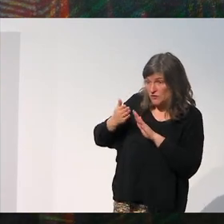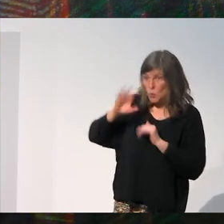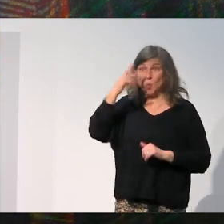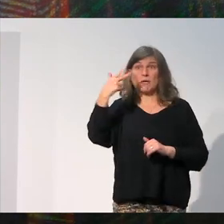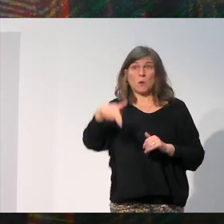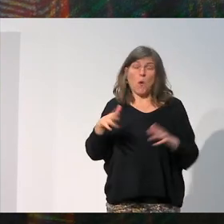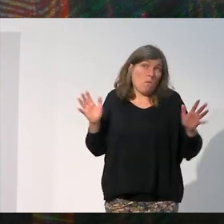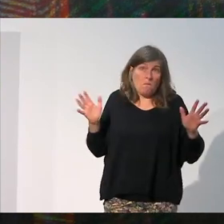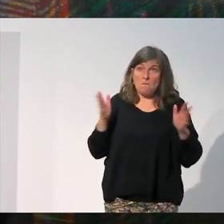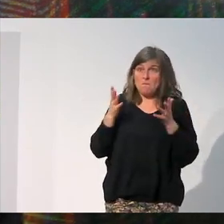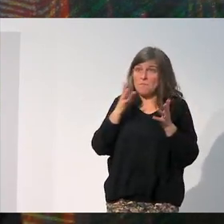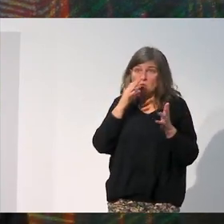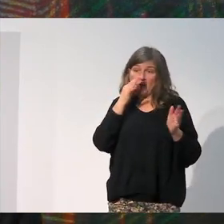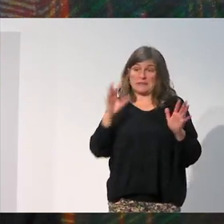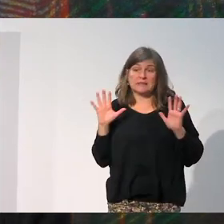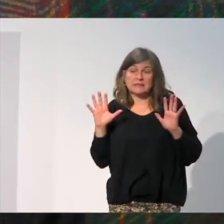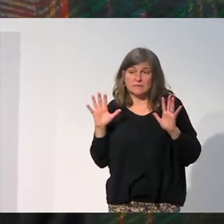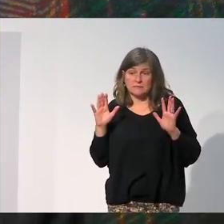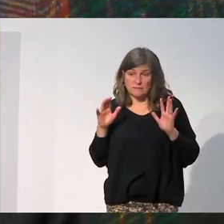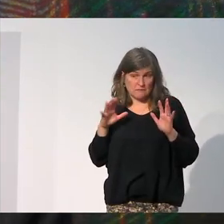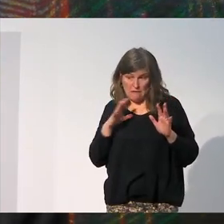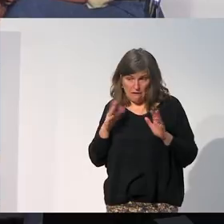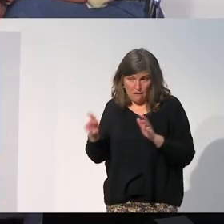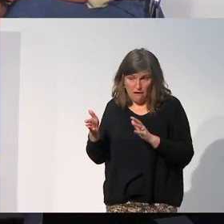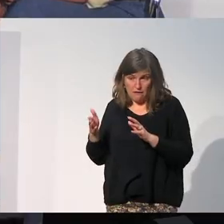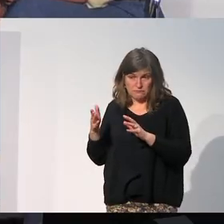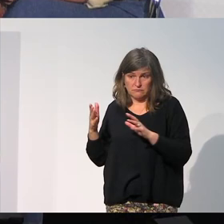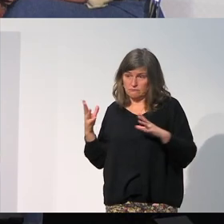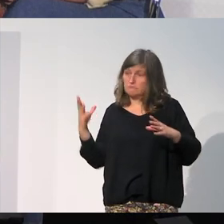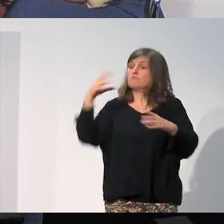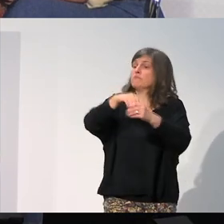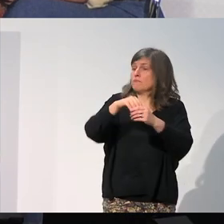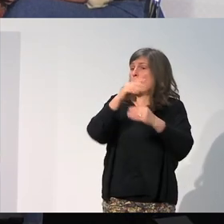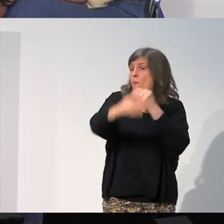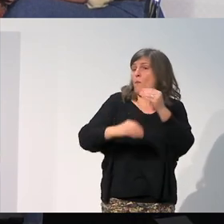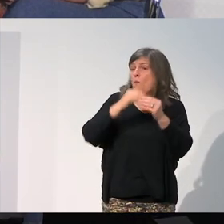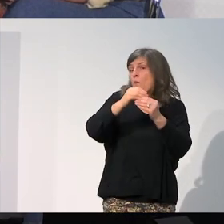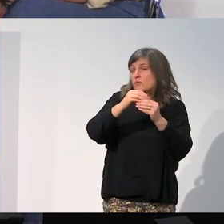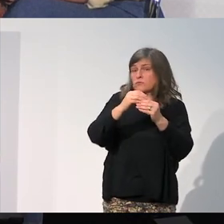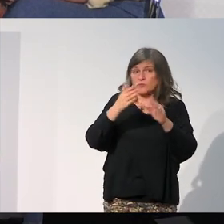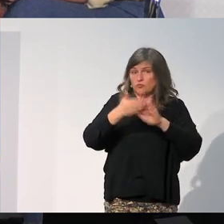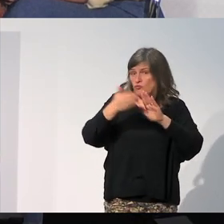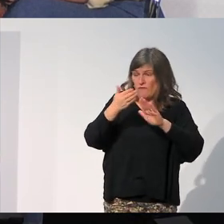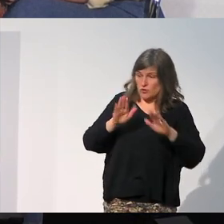C'est un animal qui a gardé tous ses attributs qu'il avait dans le monde sauvage, mais qui s'est simplement adapté